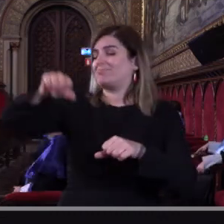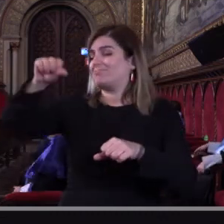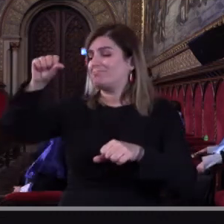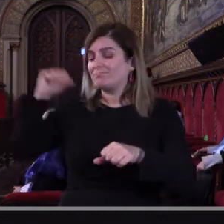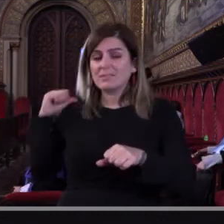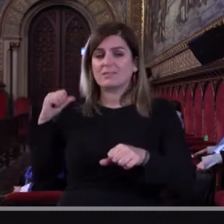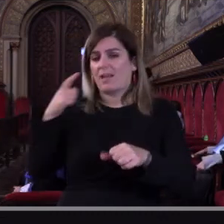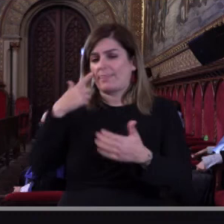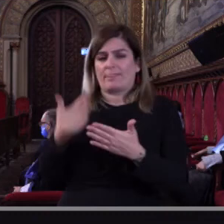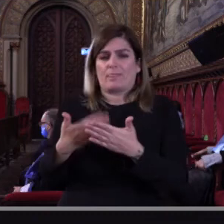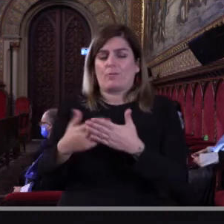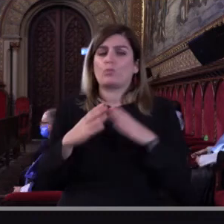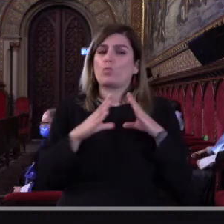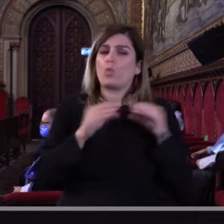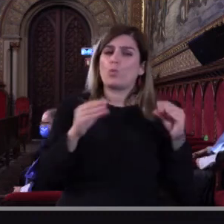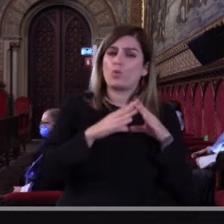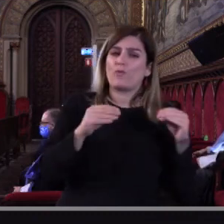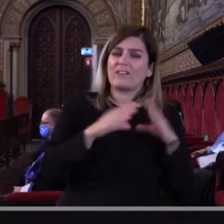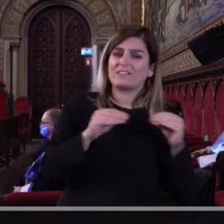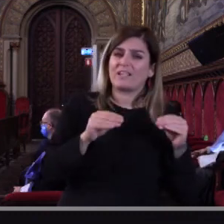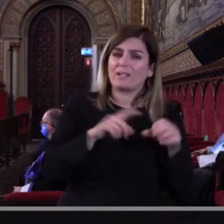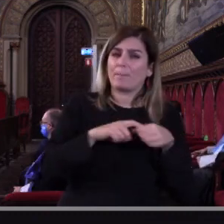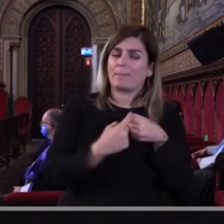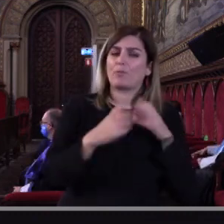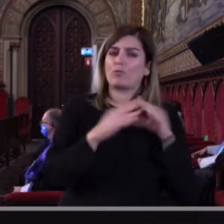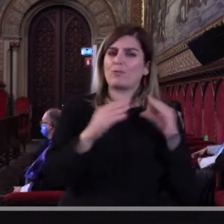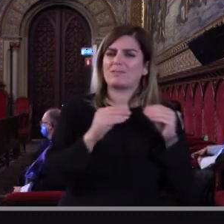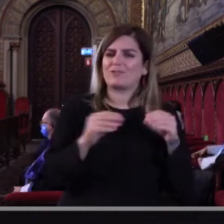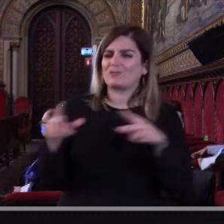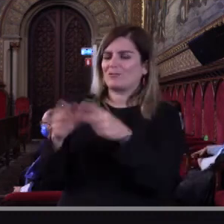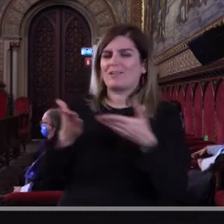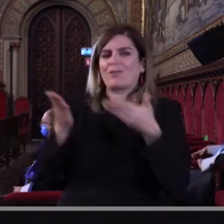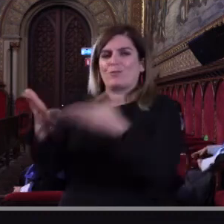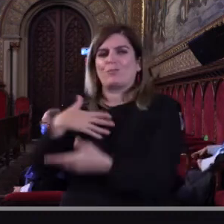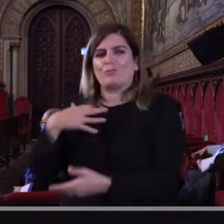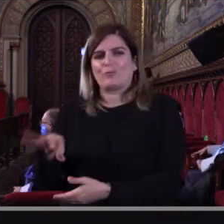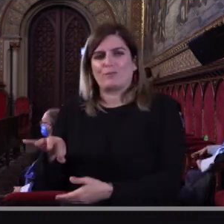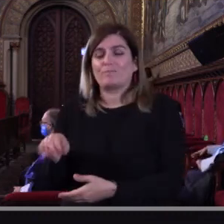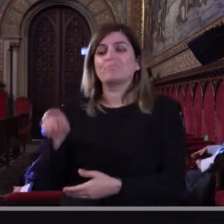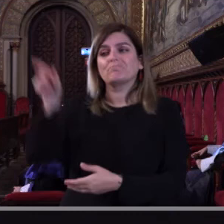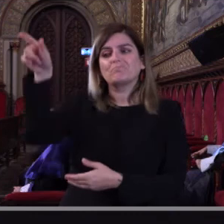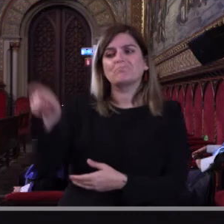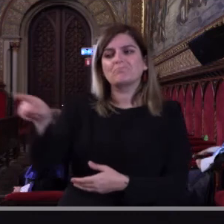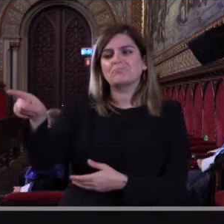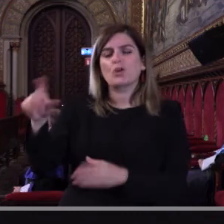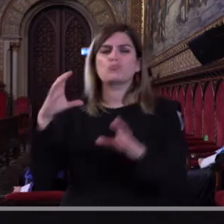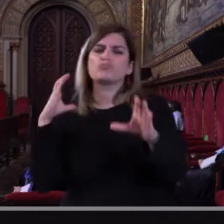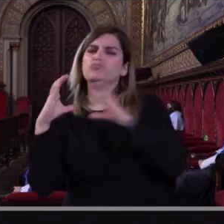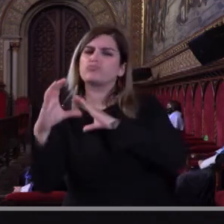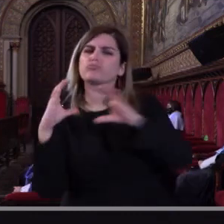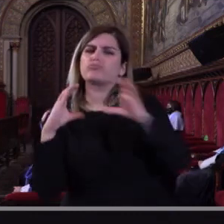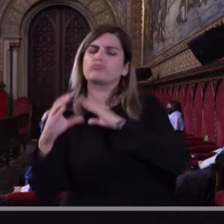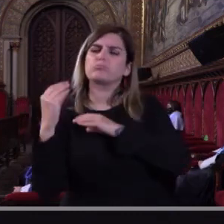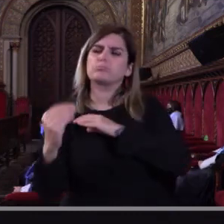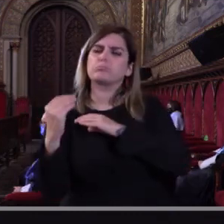la universitat i els universitaris podem ajudar la nostra societat. La teva alta capacitat de transmetre pels mitjans de comunicació